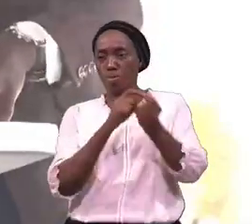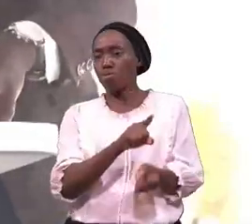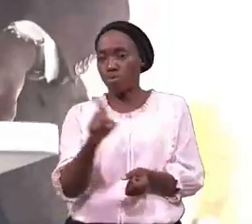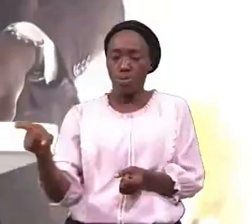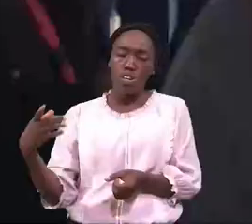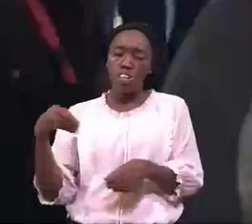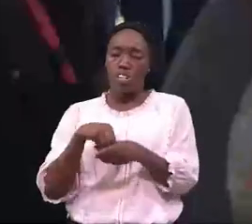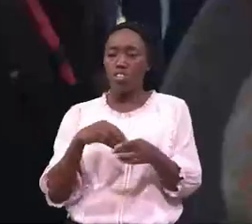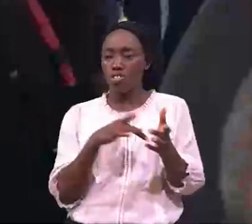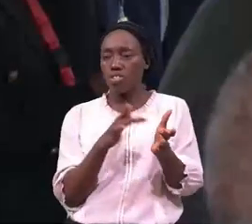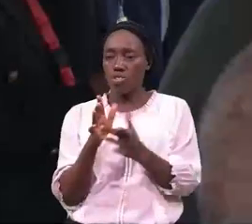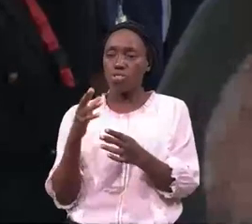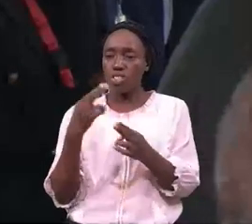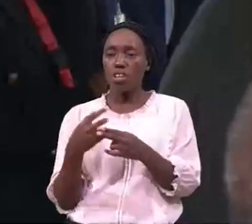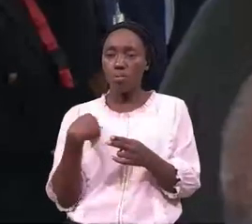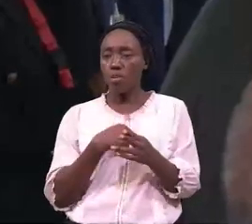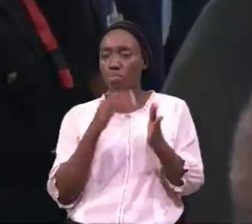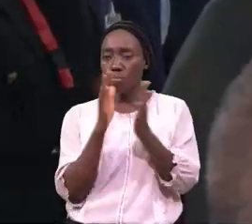nous prions.